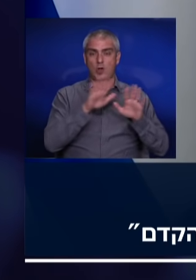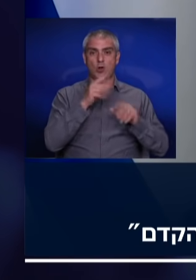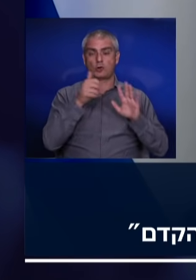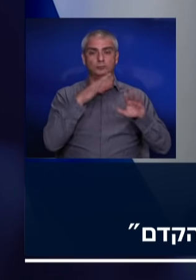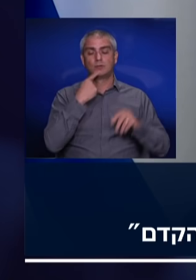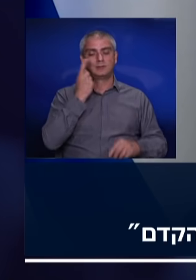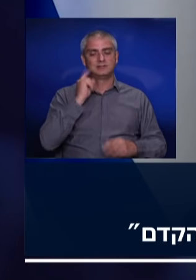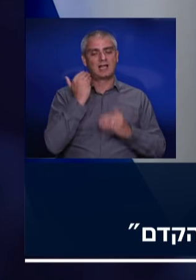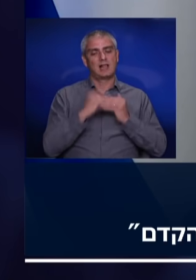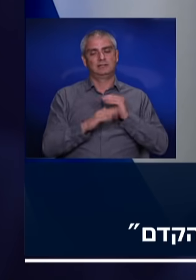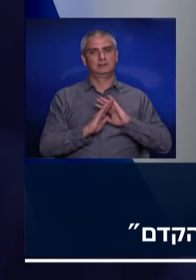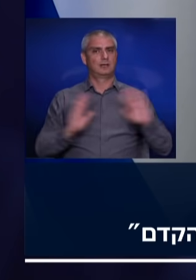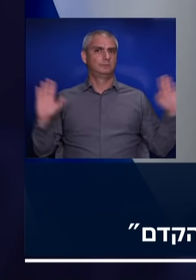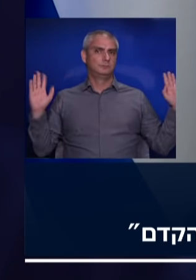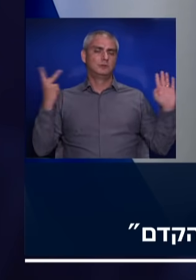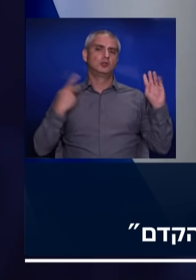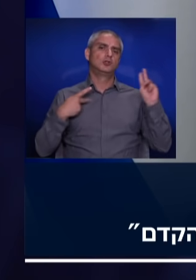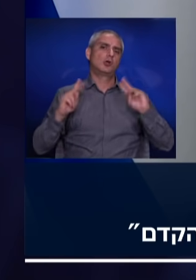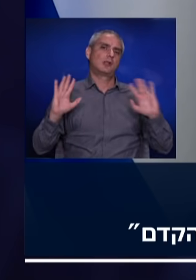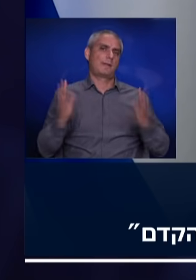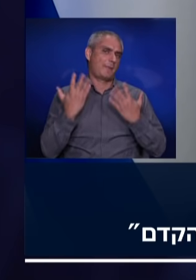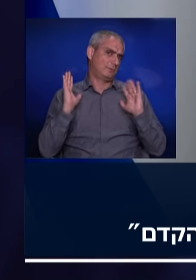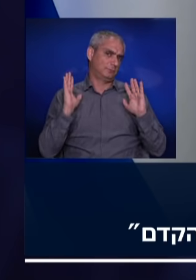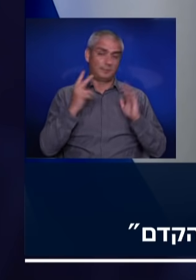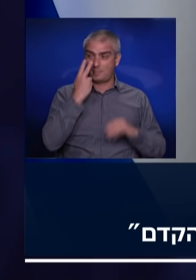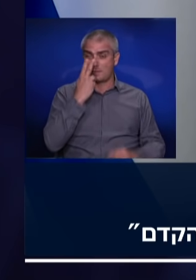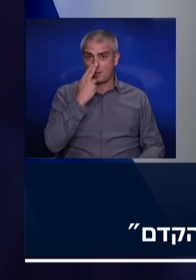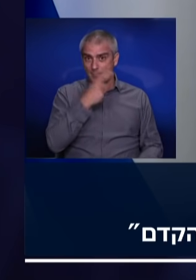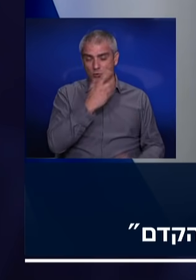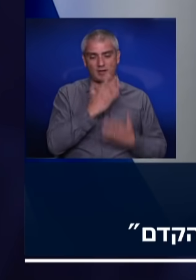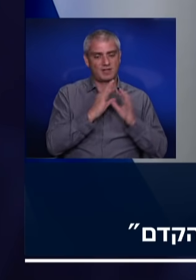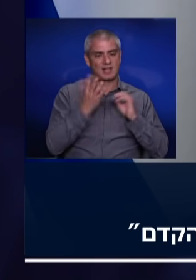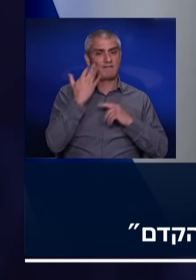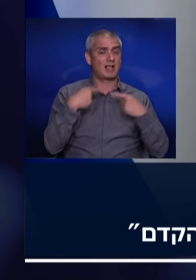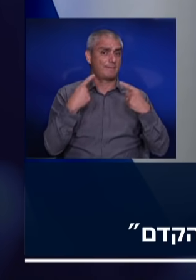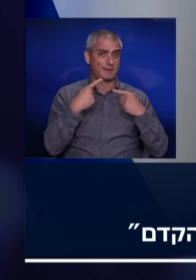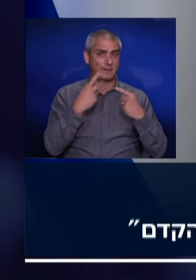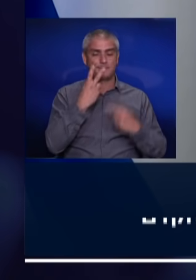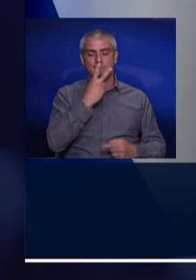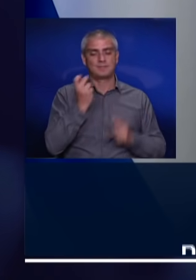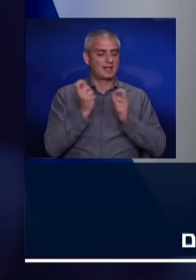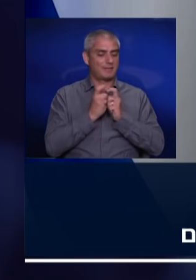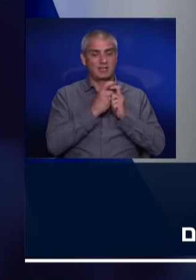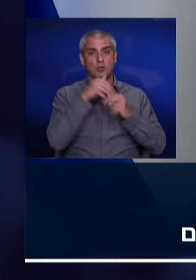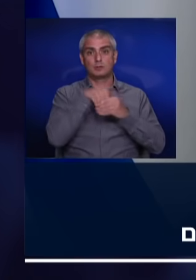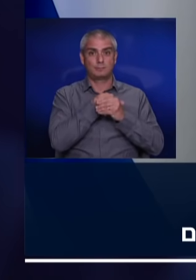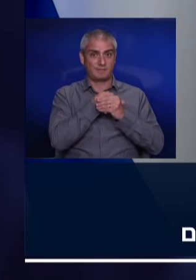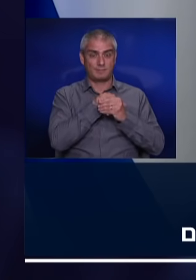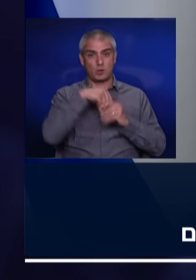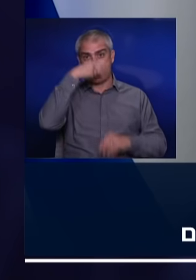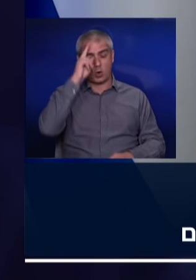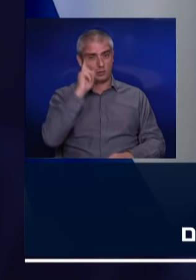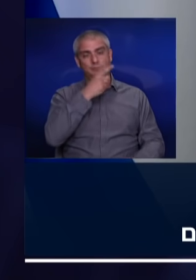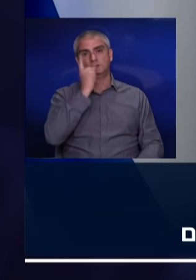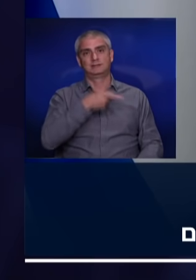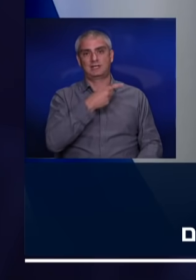צריך לסיים עם זה כמה שיותר מהר. אז מבחינת הפיילוט, הוא התחיל לפני כמה ימים מ-200 כיתות, במסגרתם ההורים הם אלה